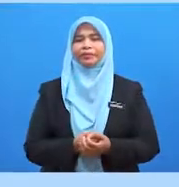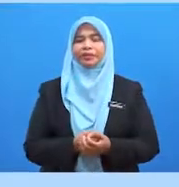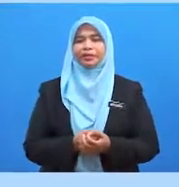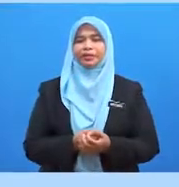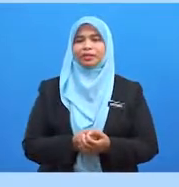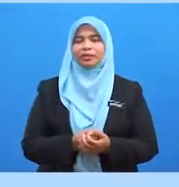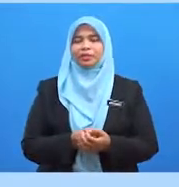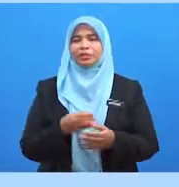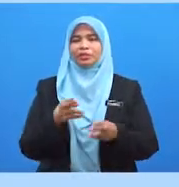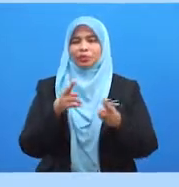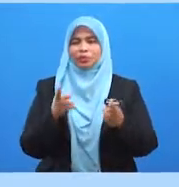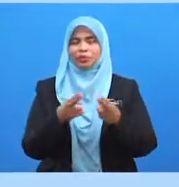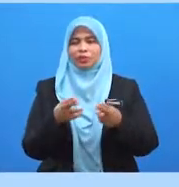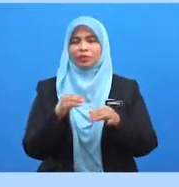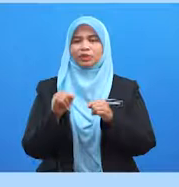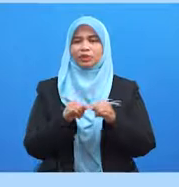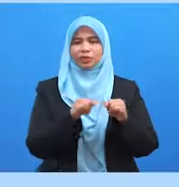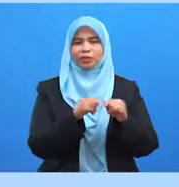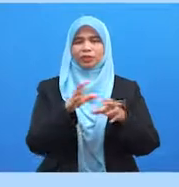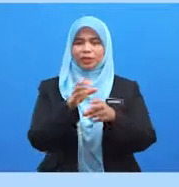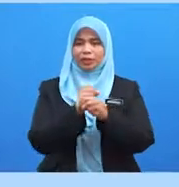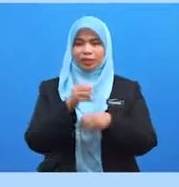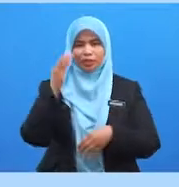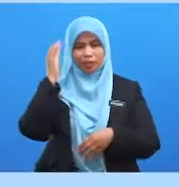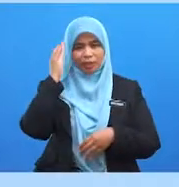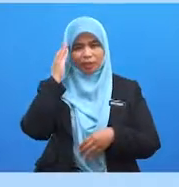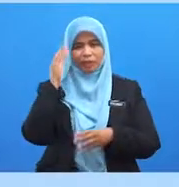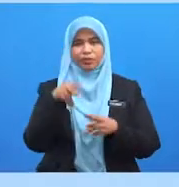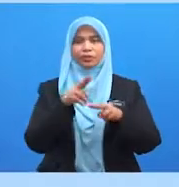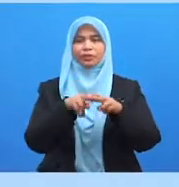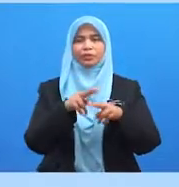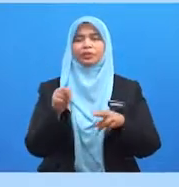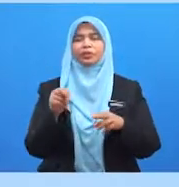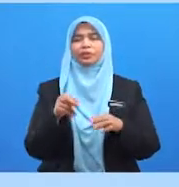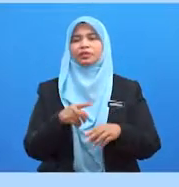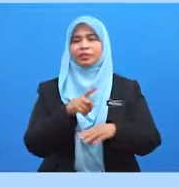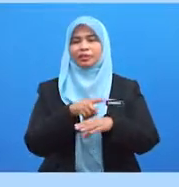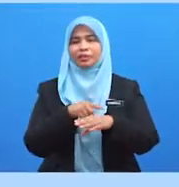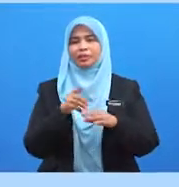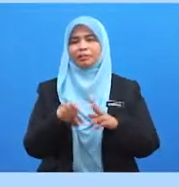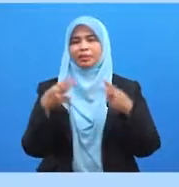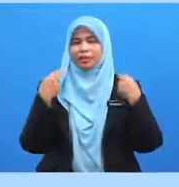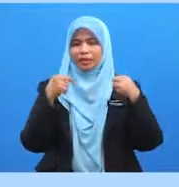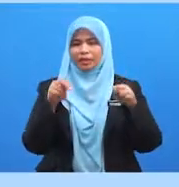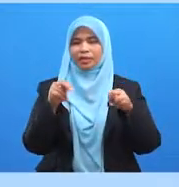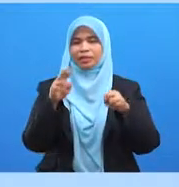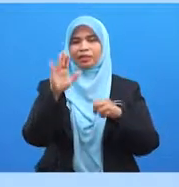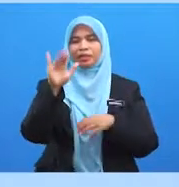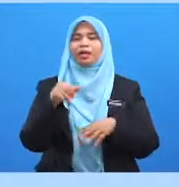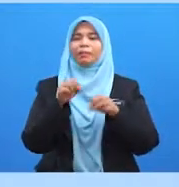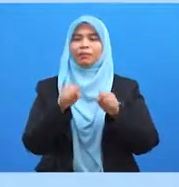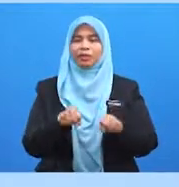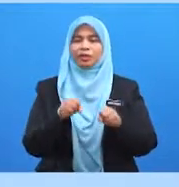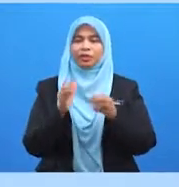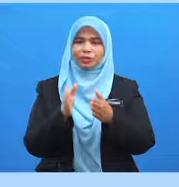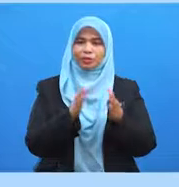itu, usahawan juga dapat mengetahui kedudukan semasa perniagaan dan boleh menyusun